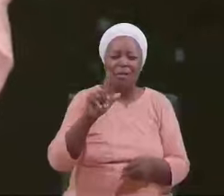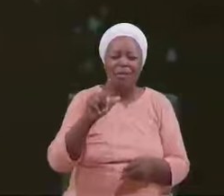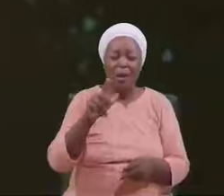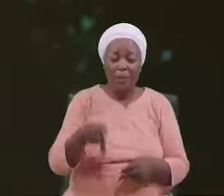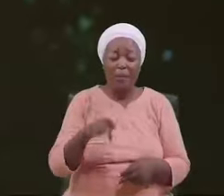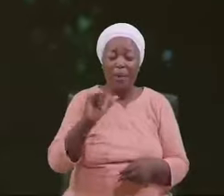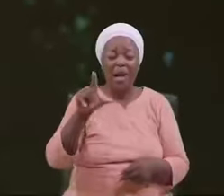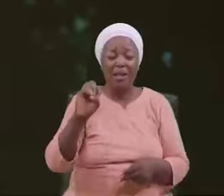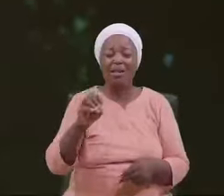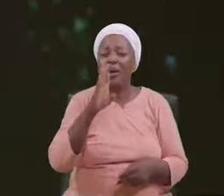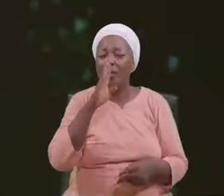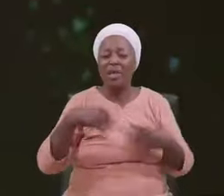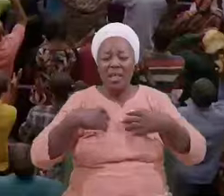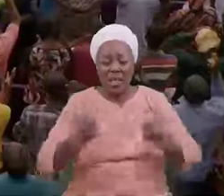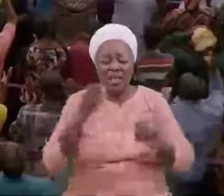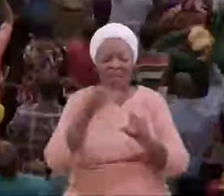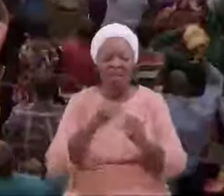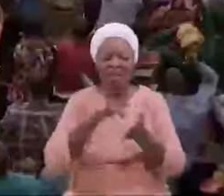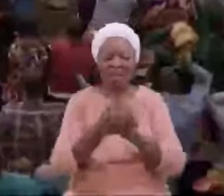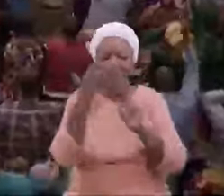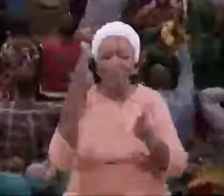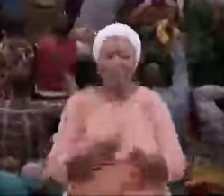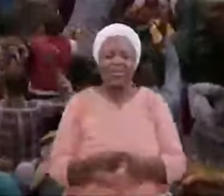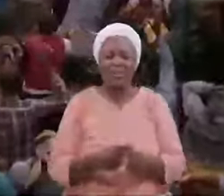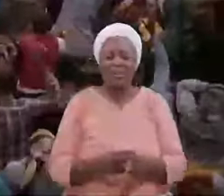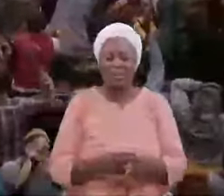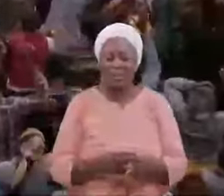sois guéri au nom de Jésus.